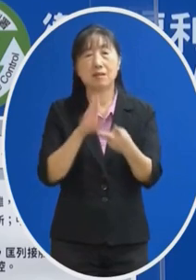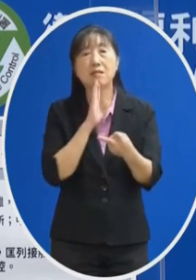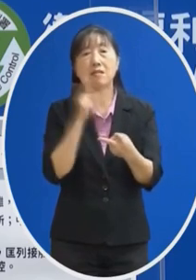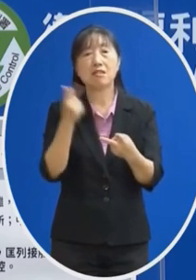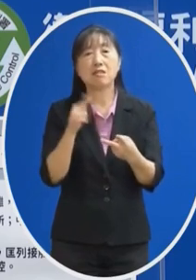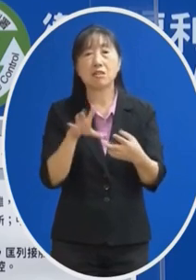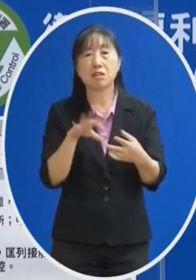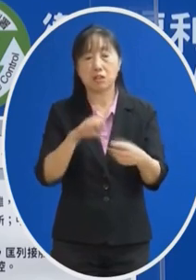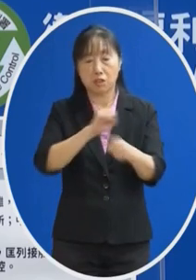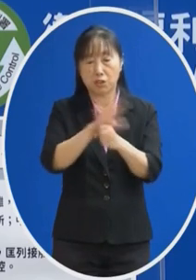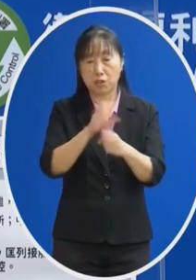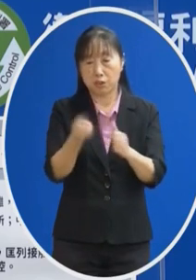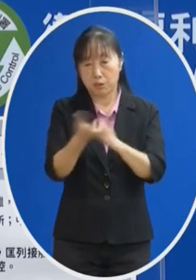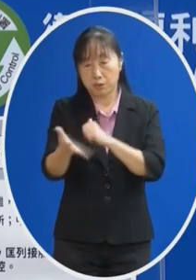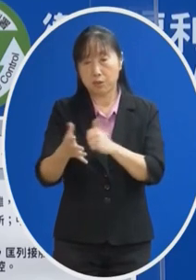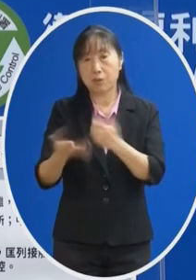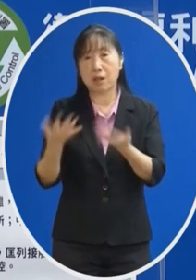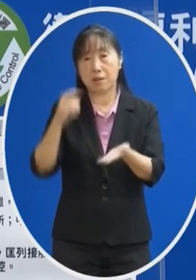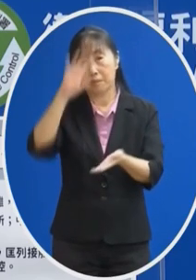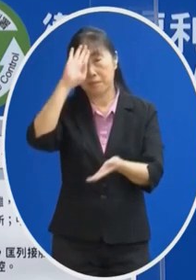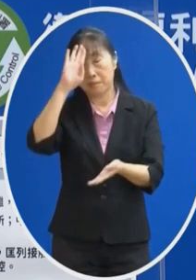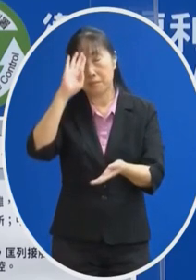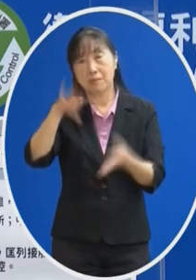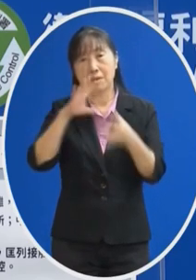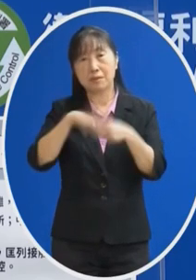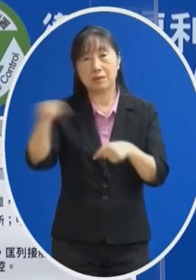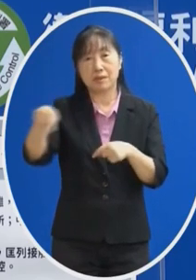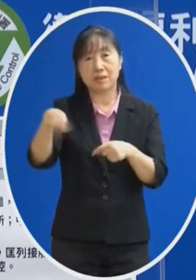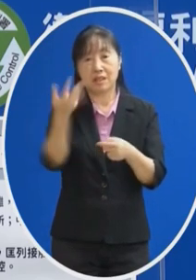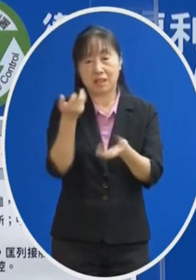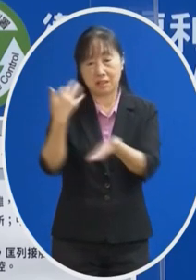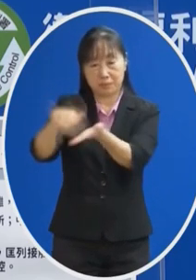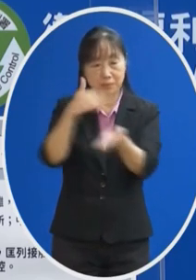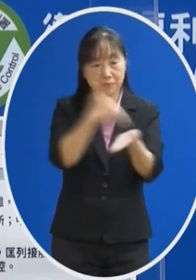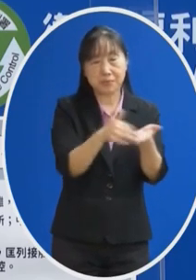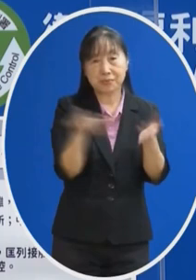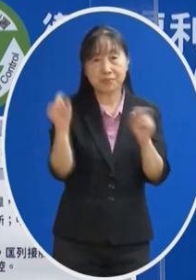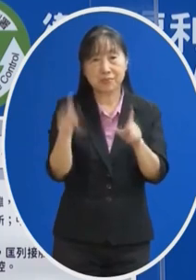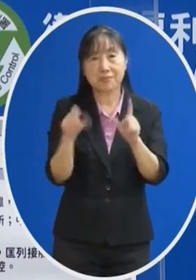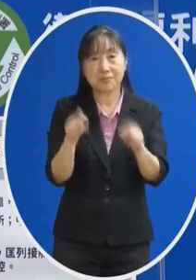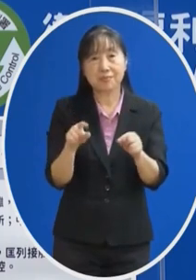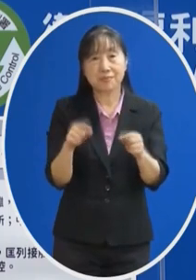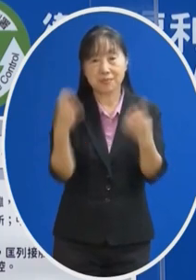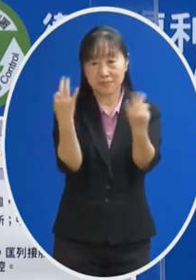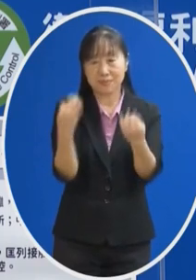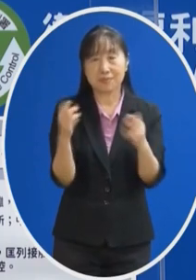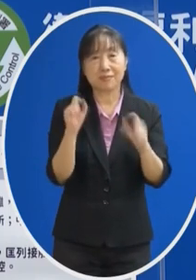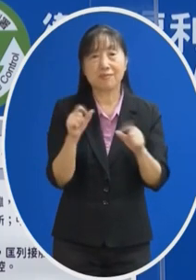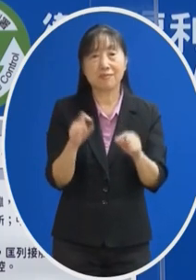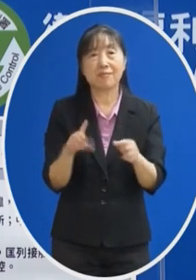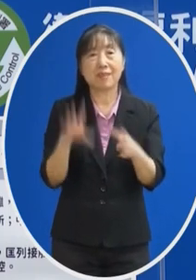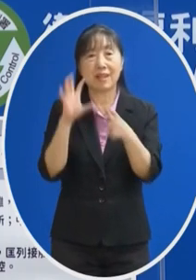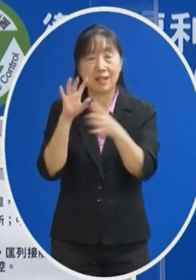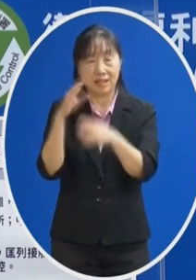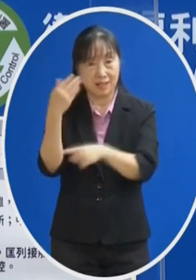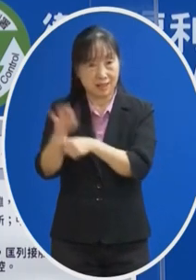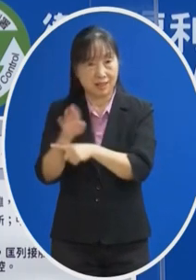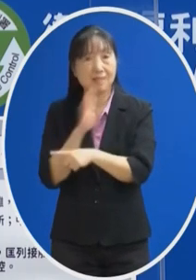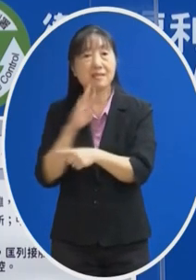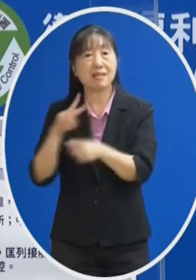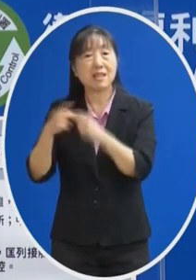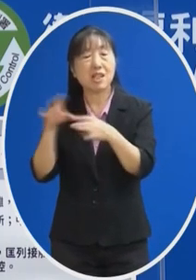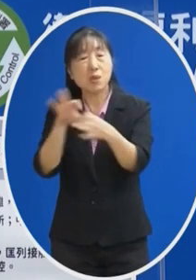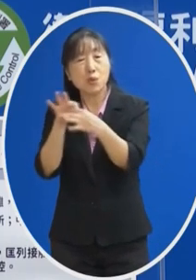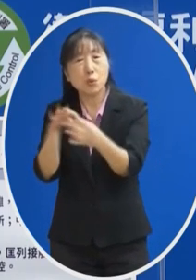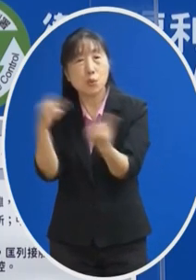要有牵涉到的都会把它算到里面来，所以相对于这两个党的数目是不一样，那所以跟那个民政单位那